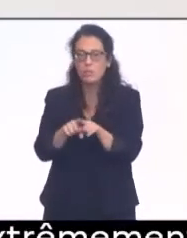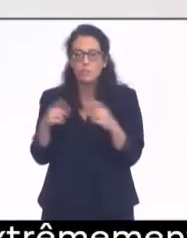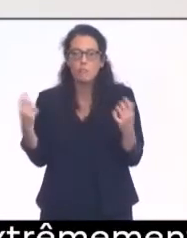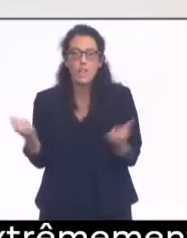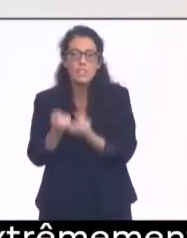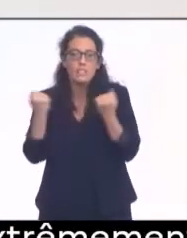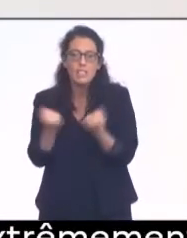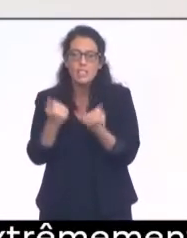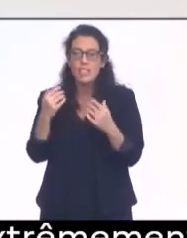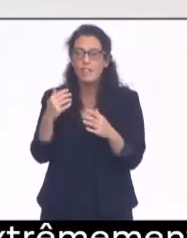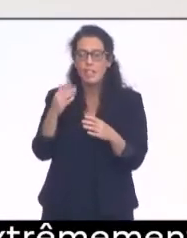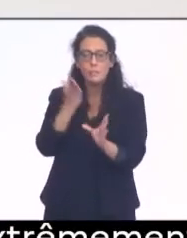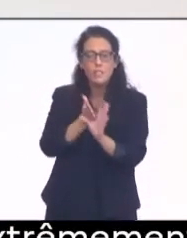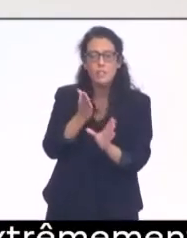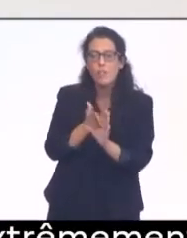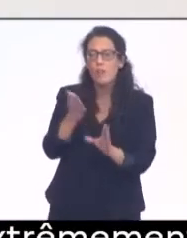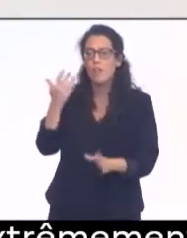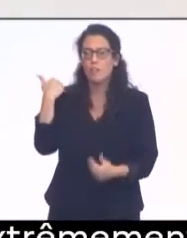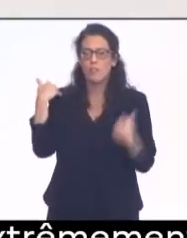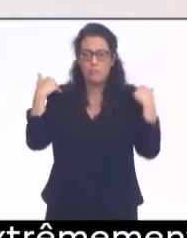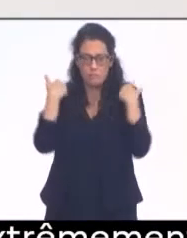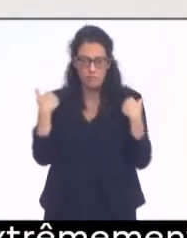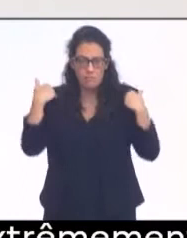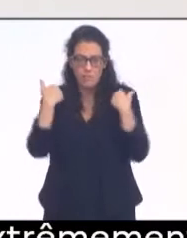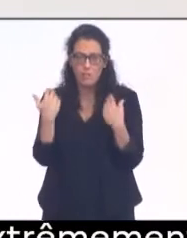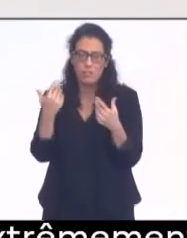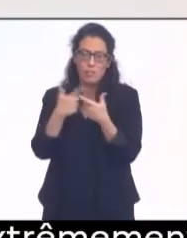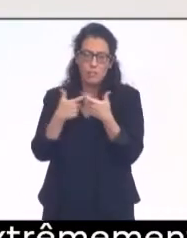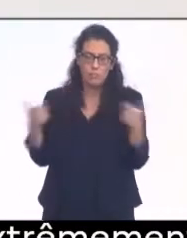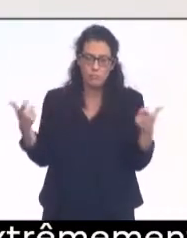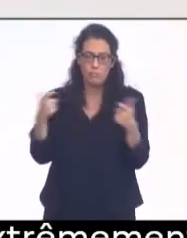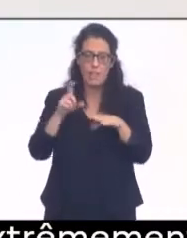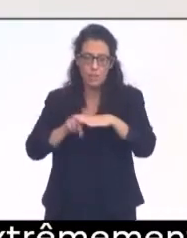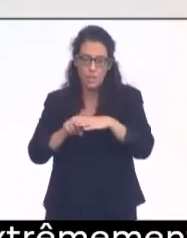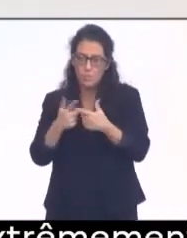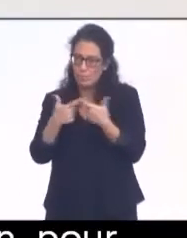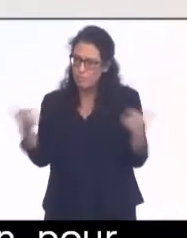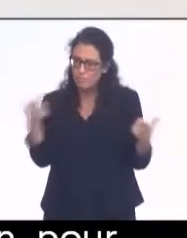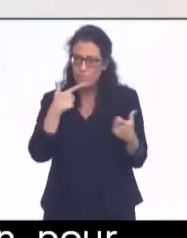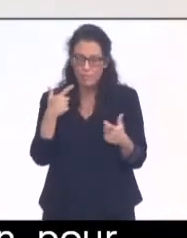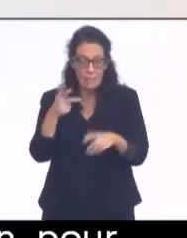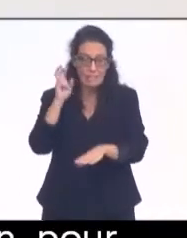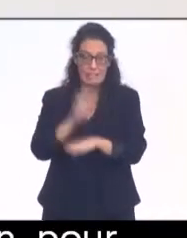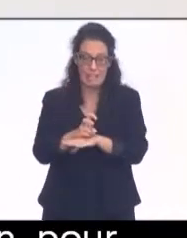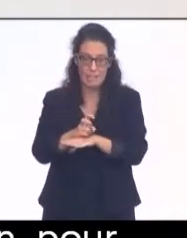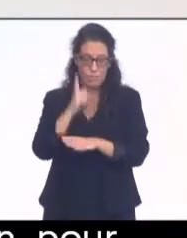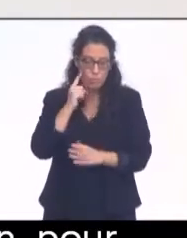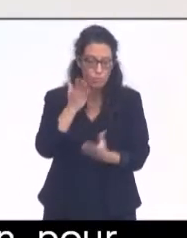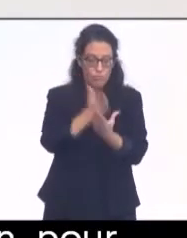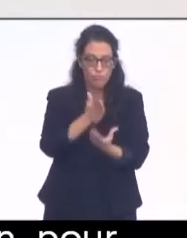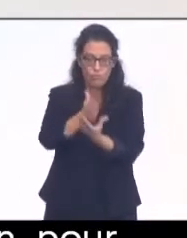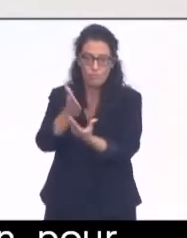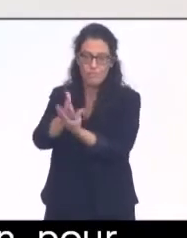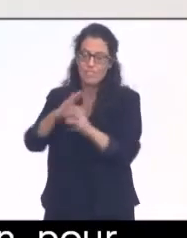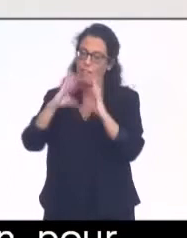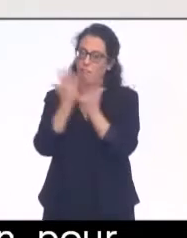les ergothérapeutes, psychologues, psychomotriciens auprès des enfants autistes qui bénéficient du forfait d'intervention précoce. Donc nous voulons absolument maintenir